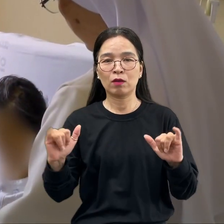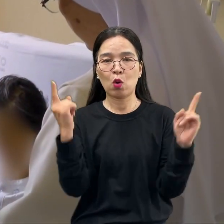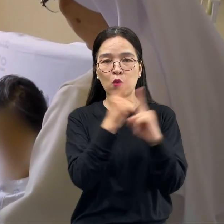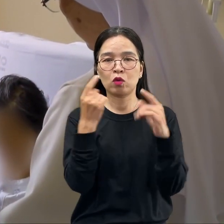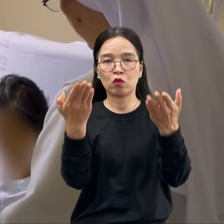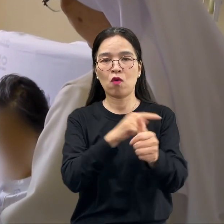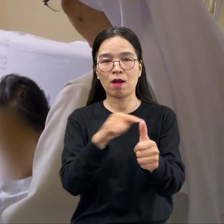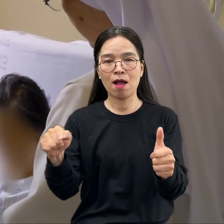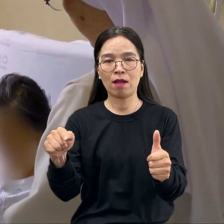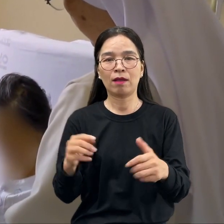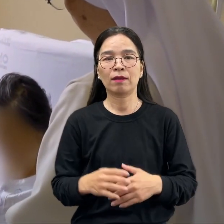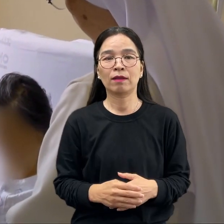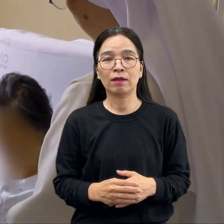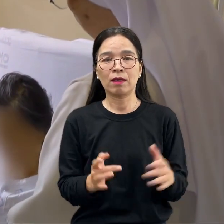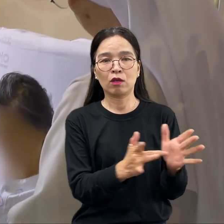이들을 고쳐주어라.